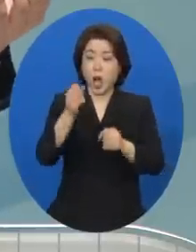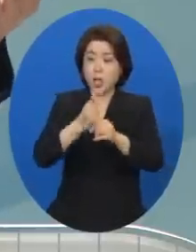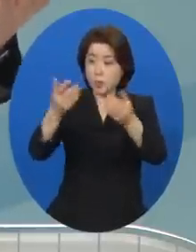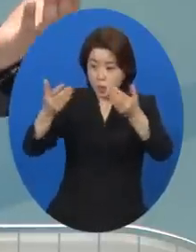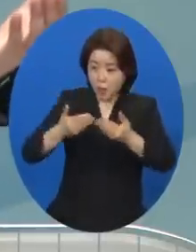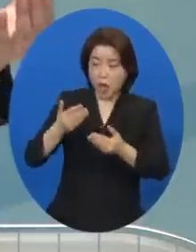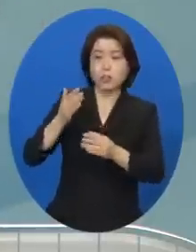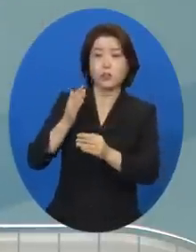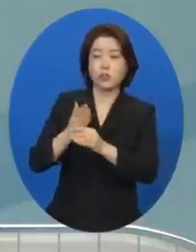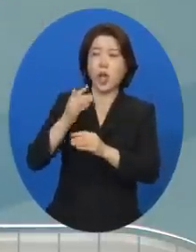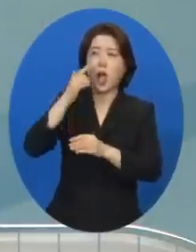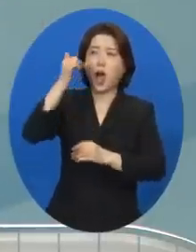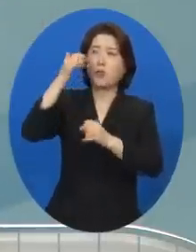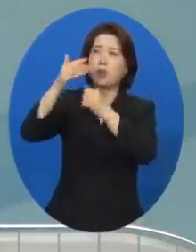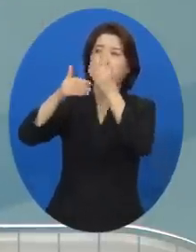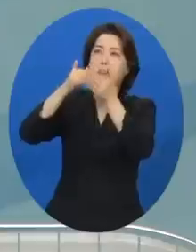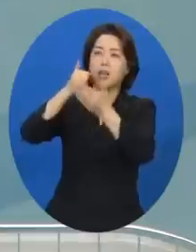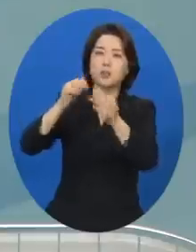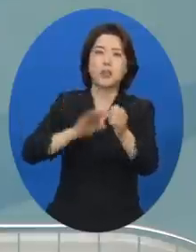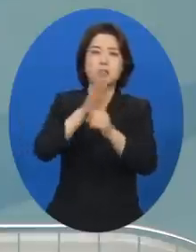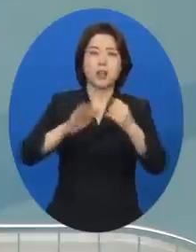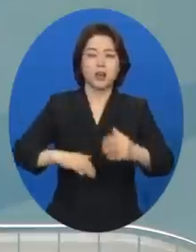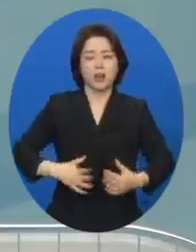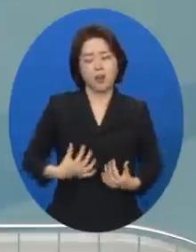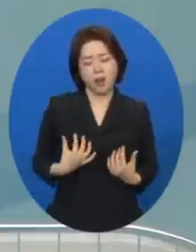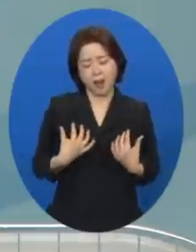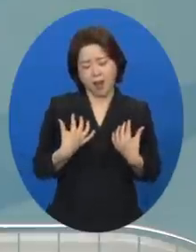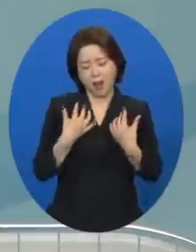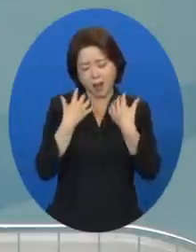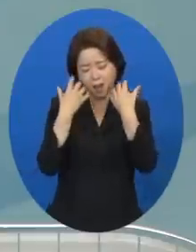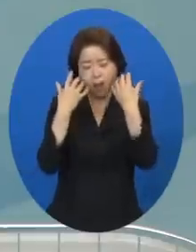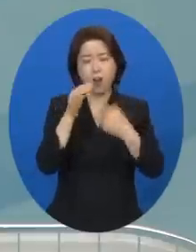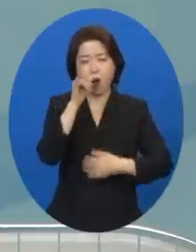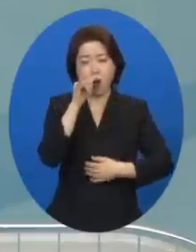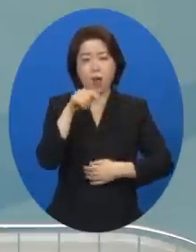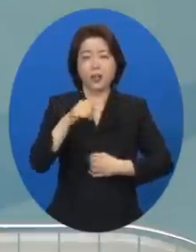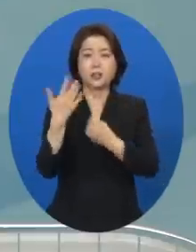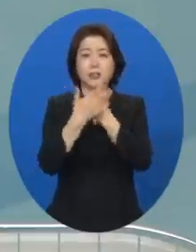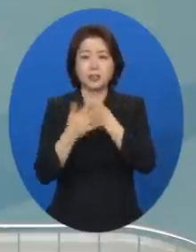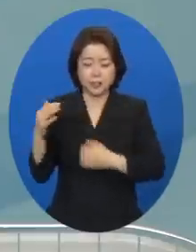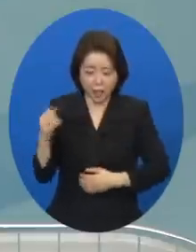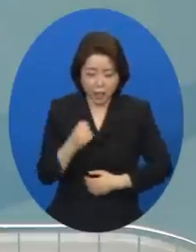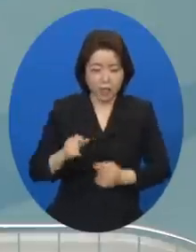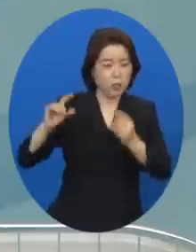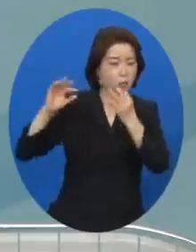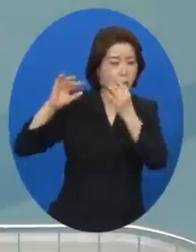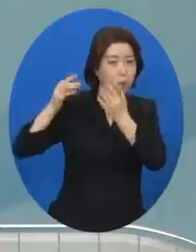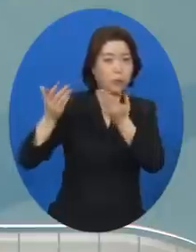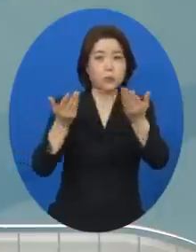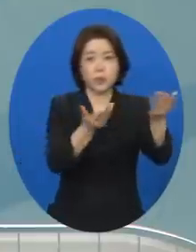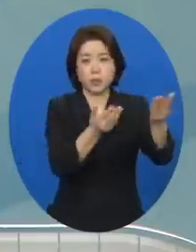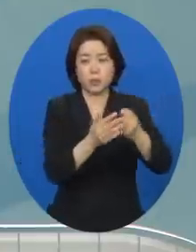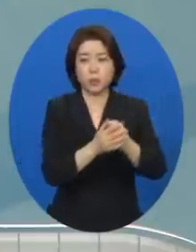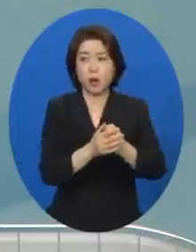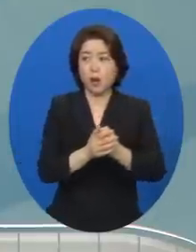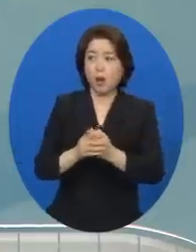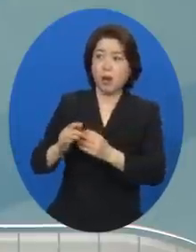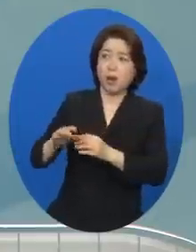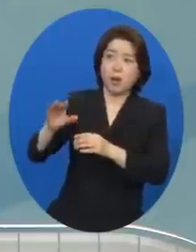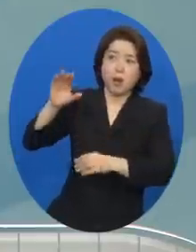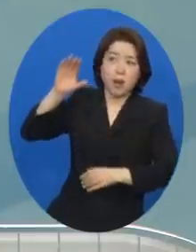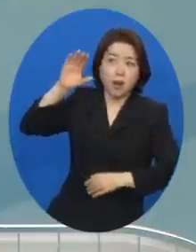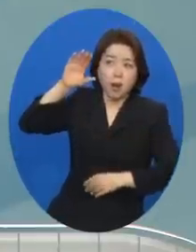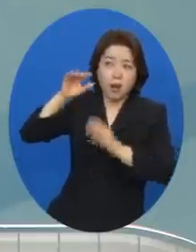있는 아버지 하나님의 사랑에 감격해서 그 은혜로 연주를 하니까 붓는 사람들이 다